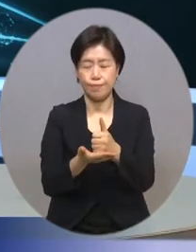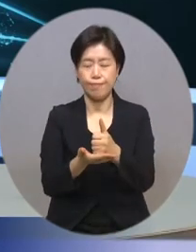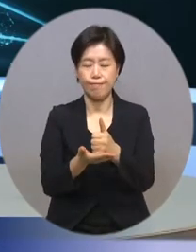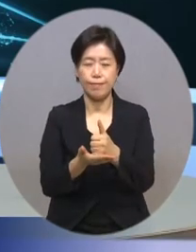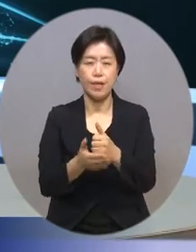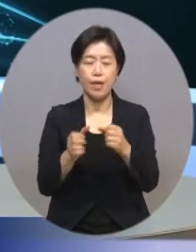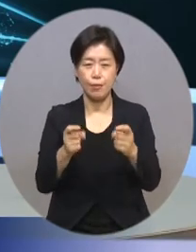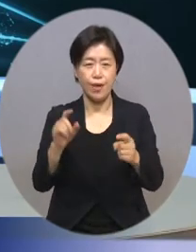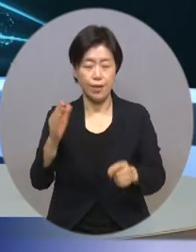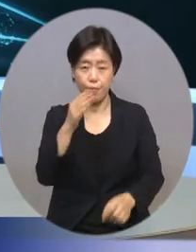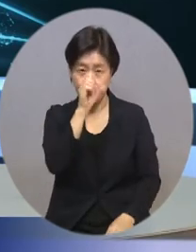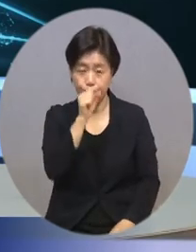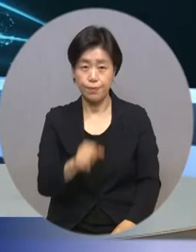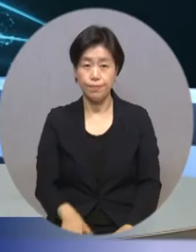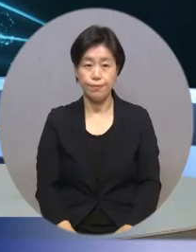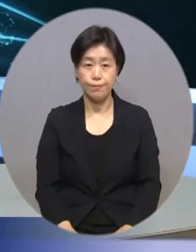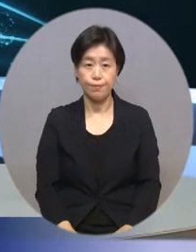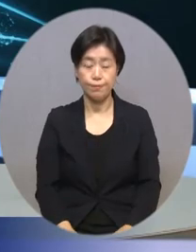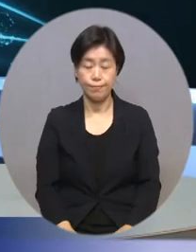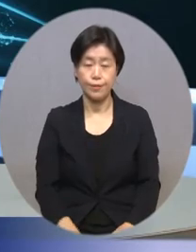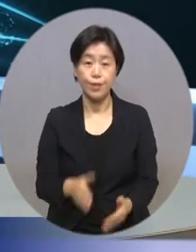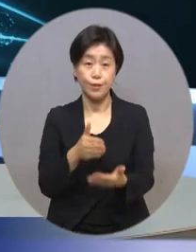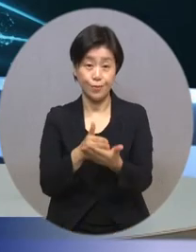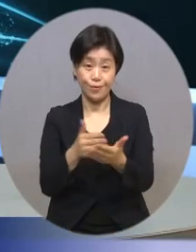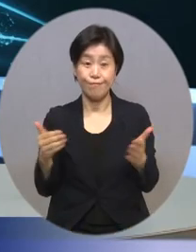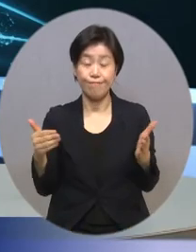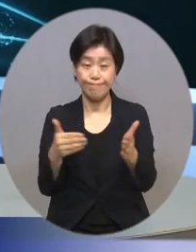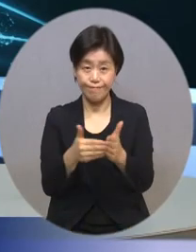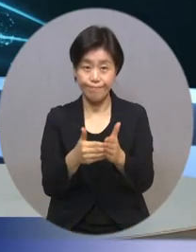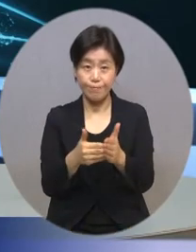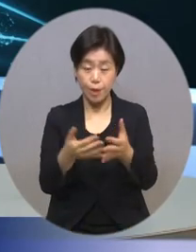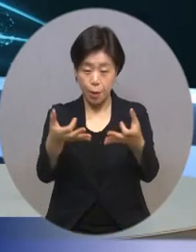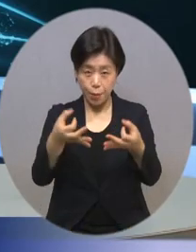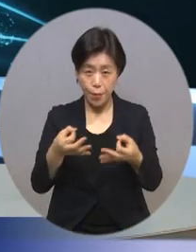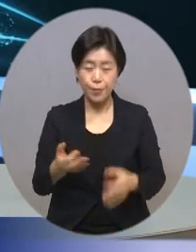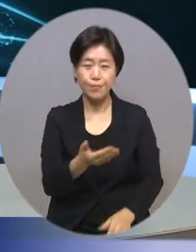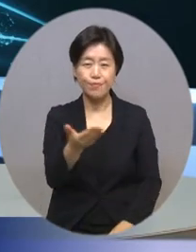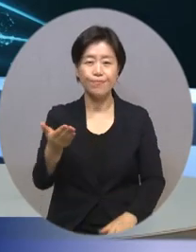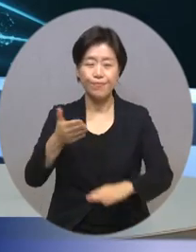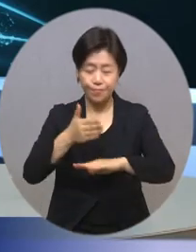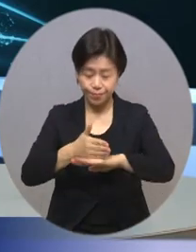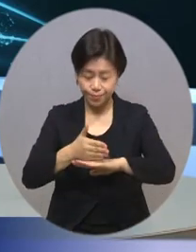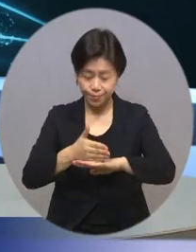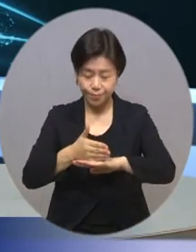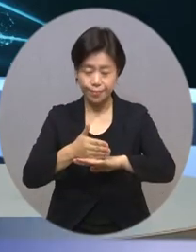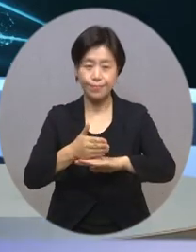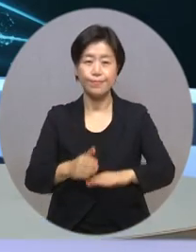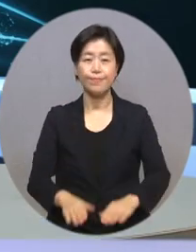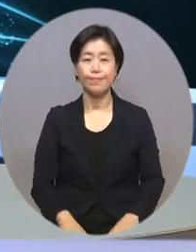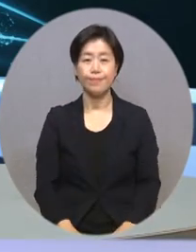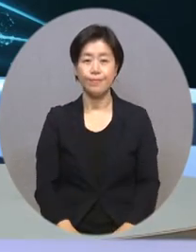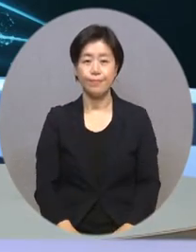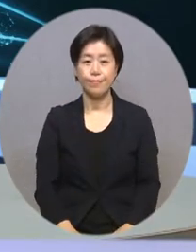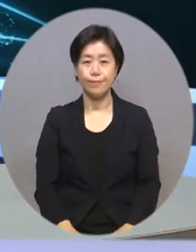기회가 되길 기대합니다 이상 복지tv 뉴스를 마칩니다 시청해주신 여러분 고맙습니다